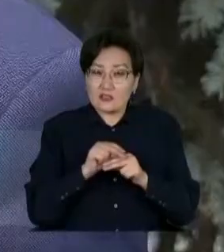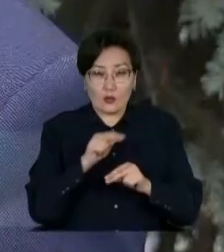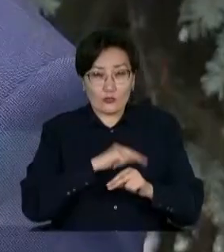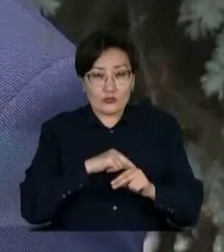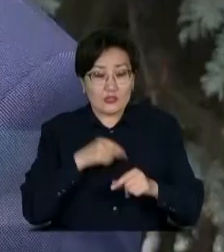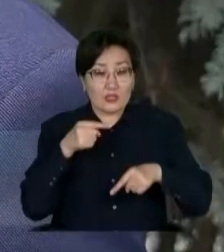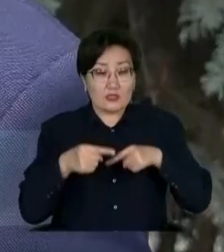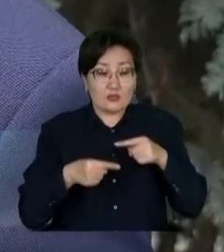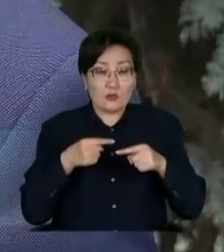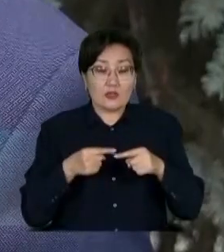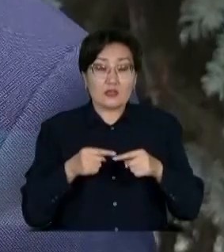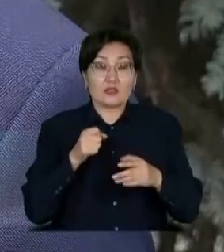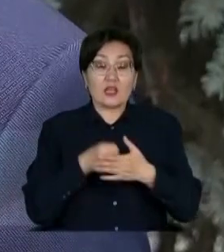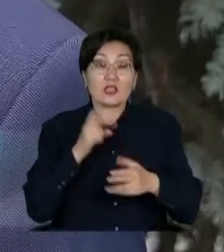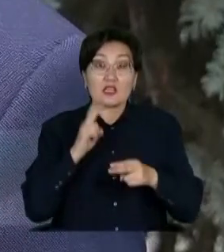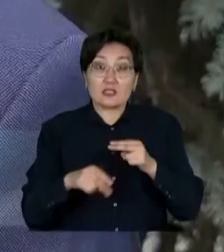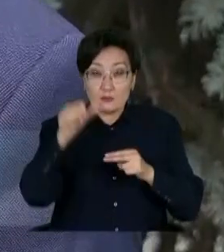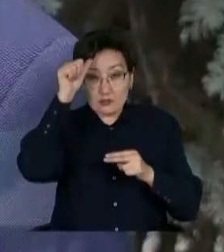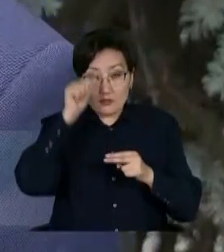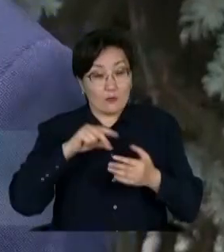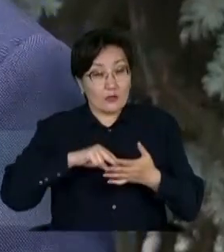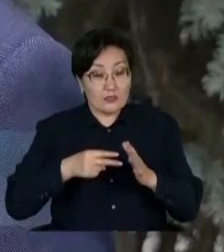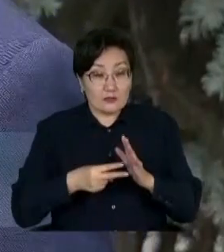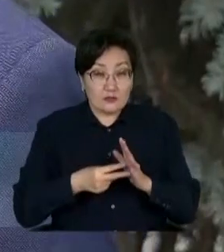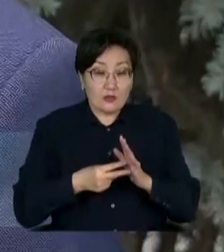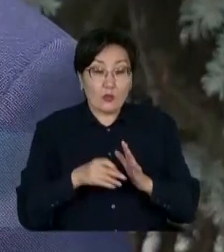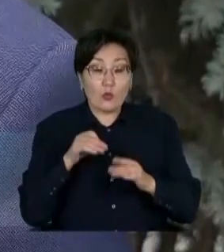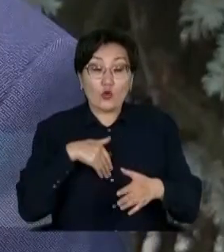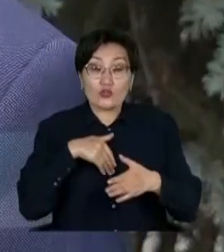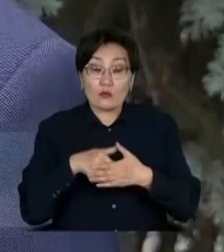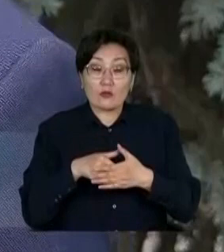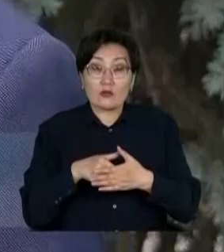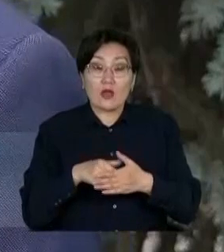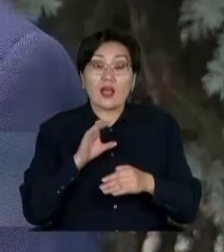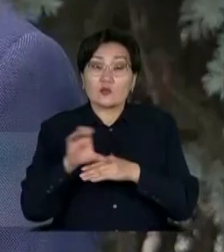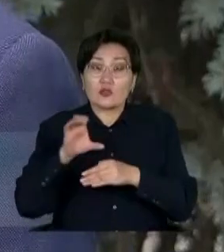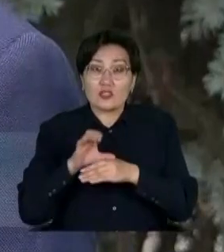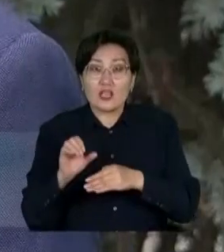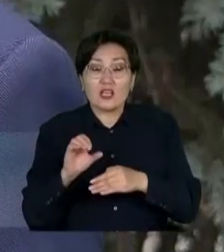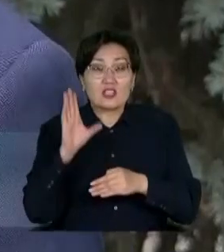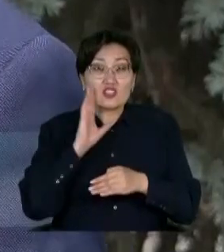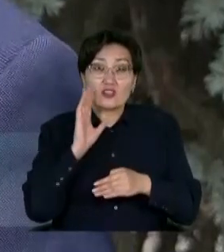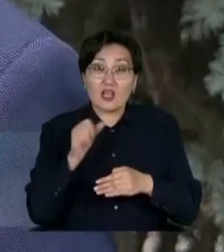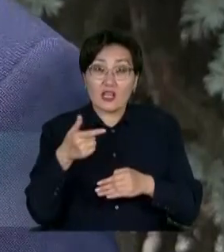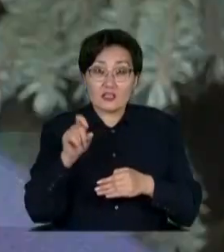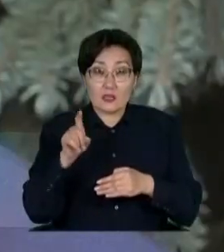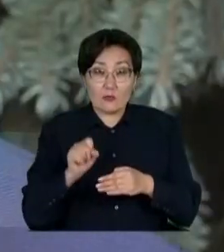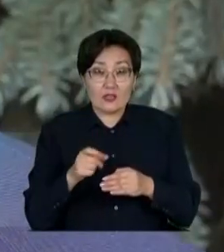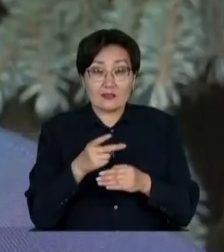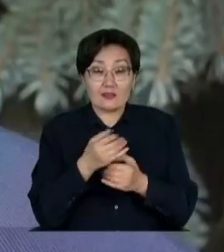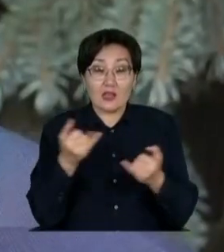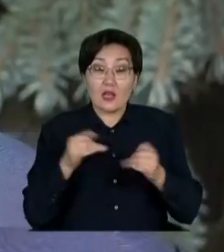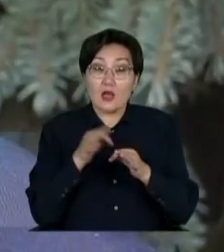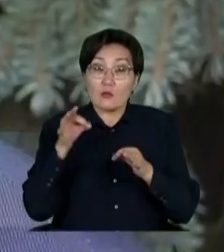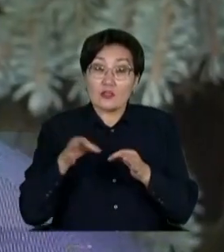на следующий, до конца месяца, планируют отпуск жиженного газа для областей. У нас